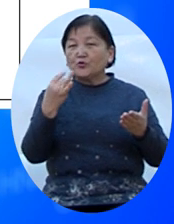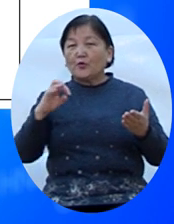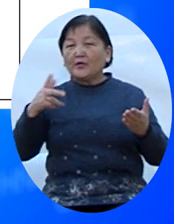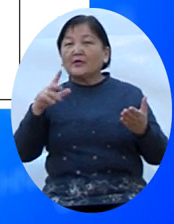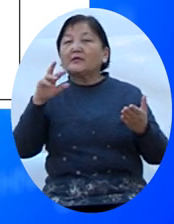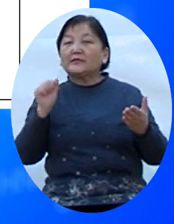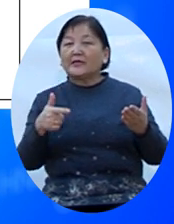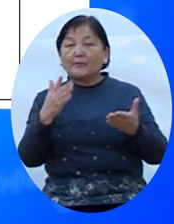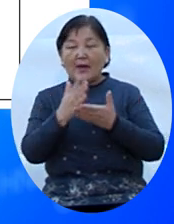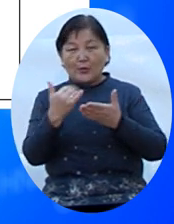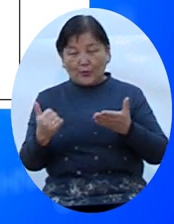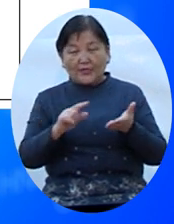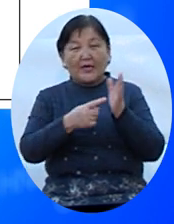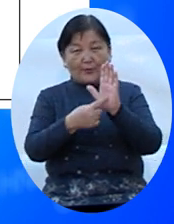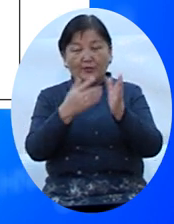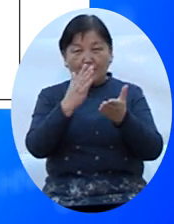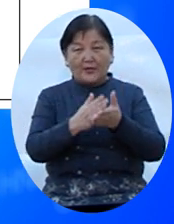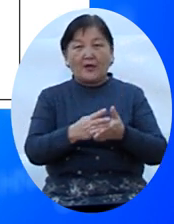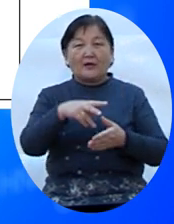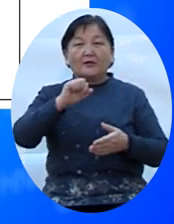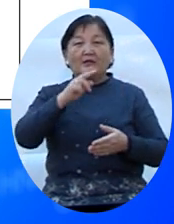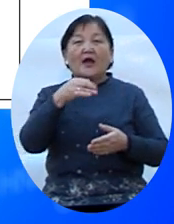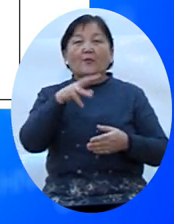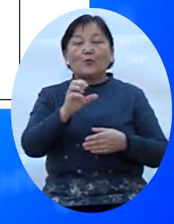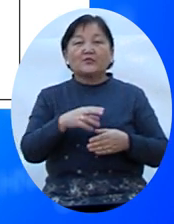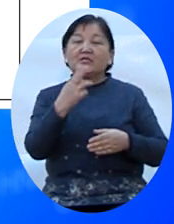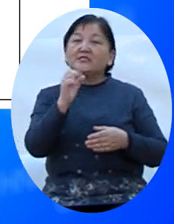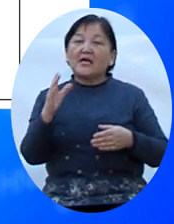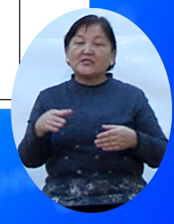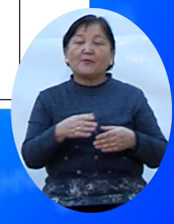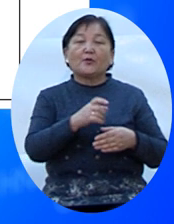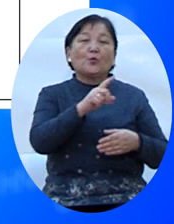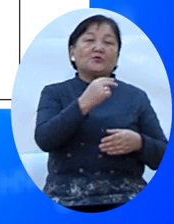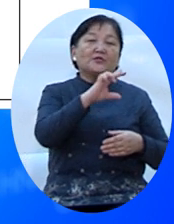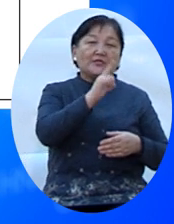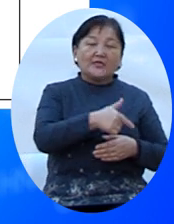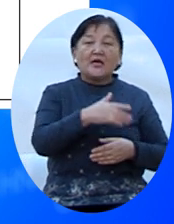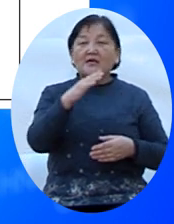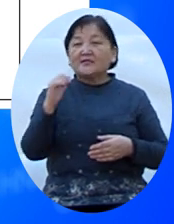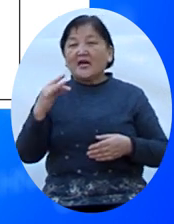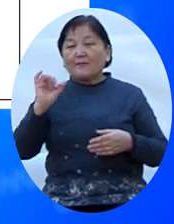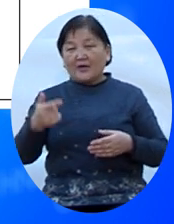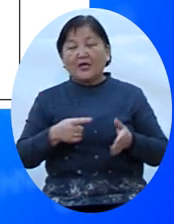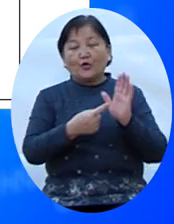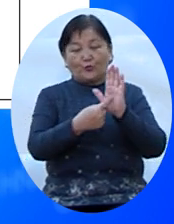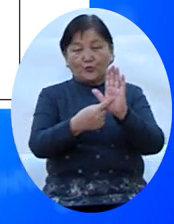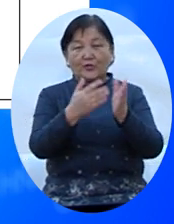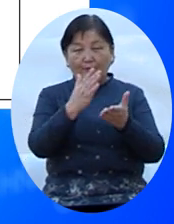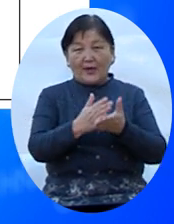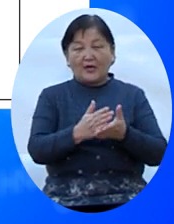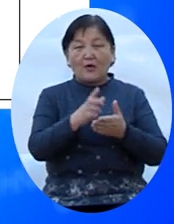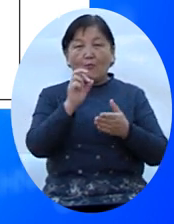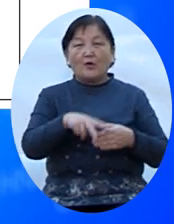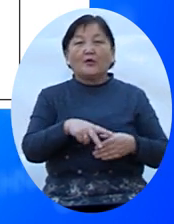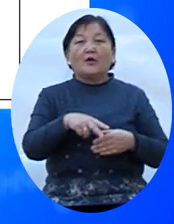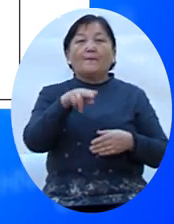фатлен, лакмусын индикаторууд нь хүчлэлэг, сармаг, суурлаг орчинд гэсэн үндсэн өнгүүдийг үзүүлдэг бөгөөд пенол